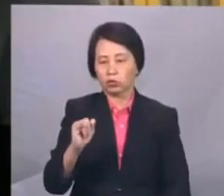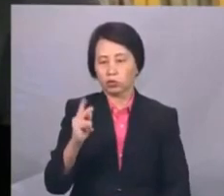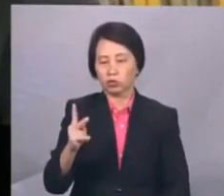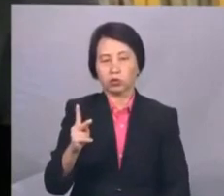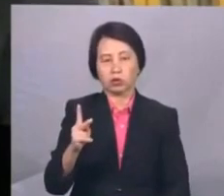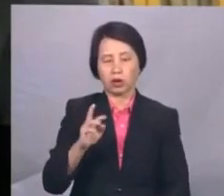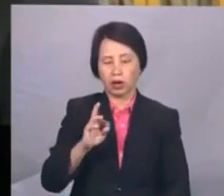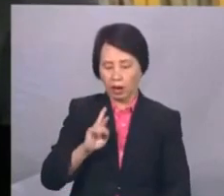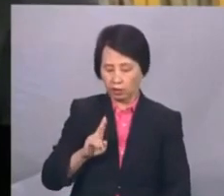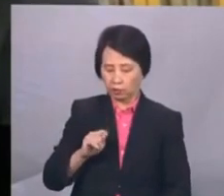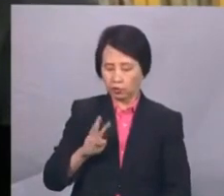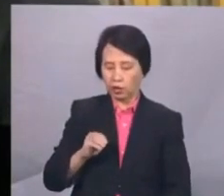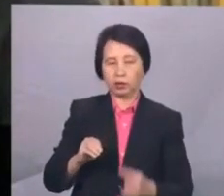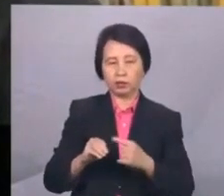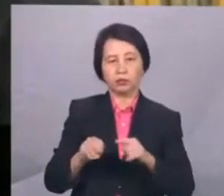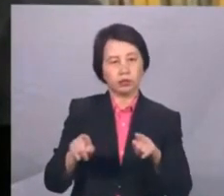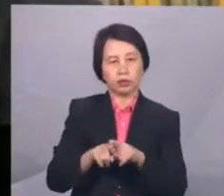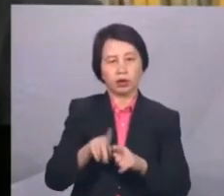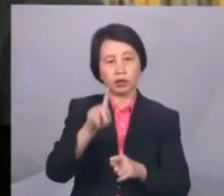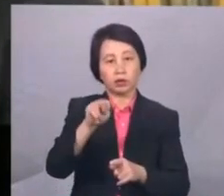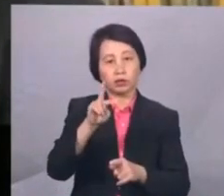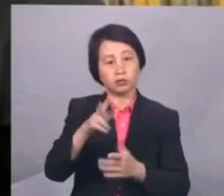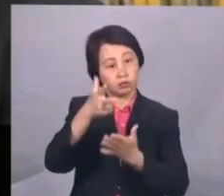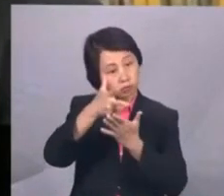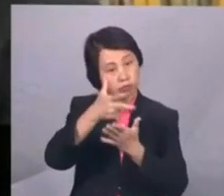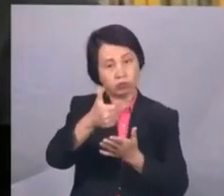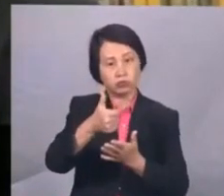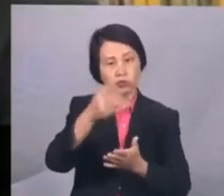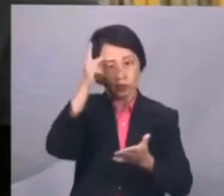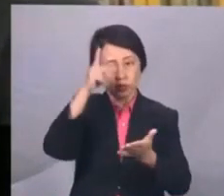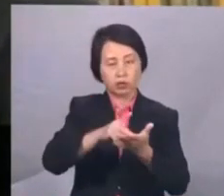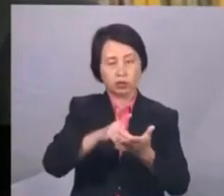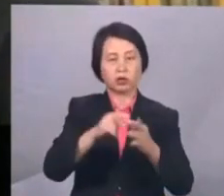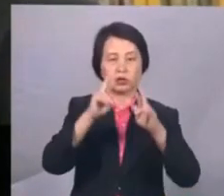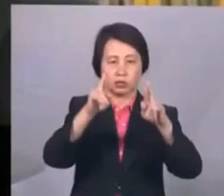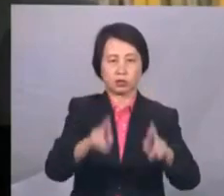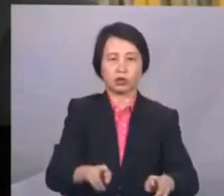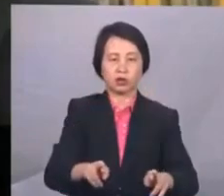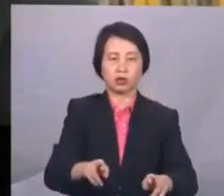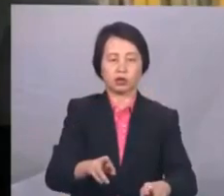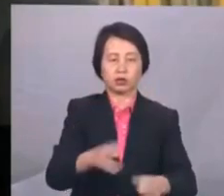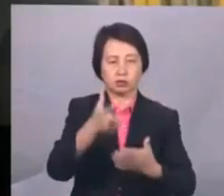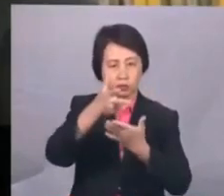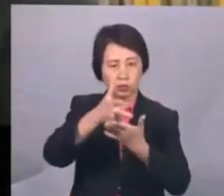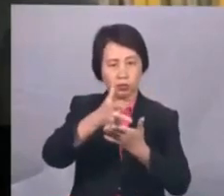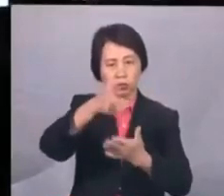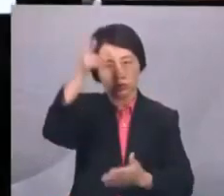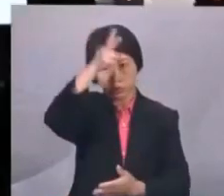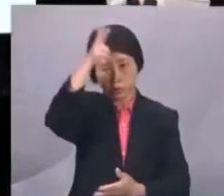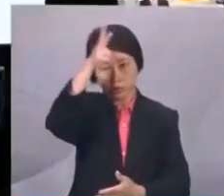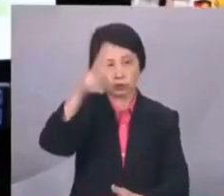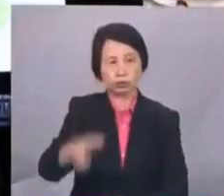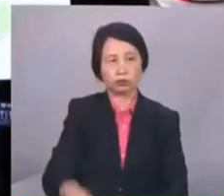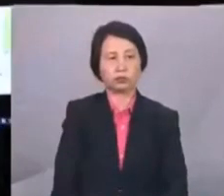oleh Hakim Sebagai penyiar yang memang dikenal rakyat dia penyang